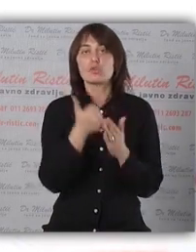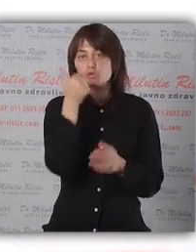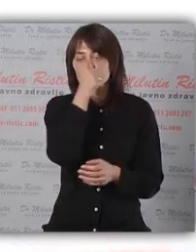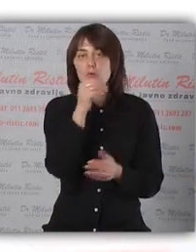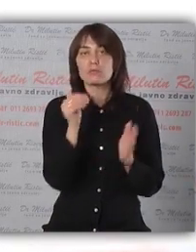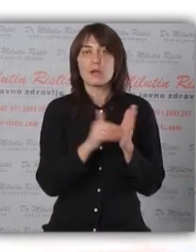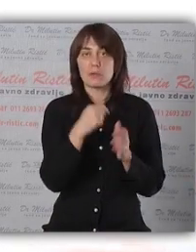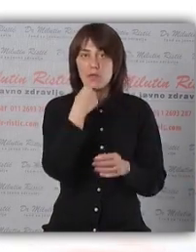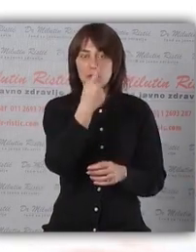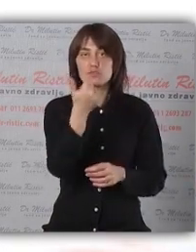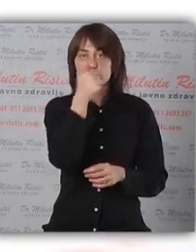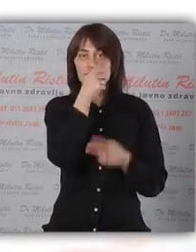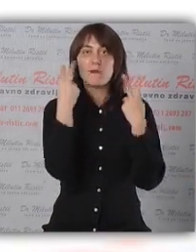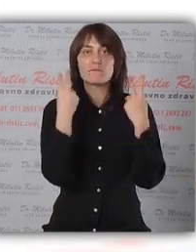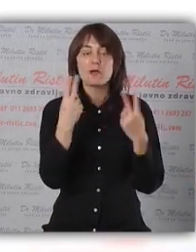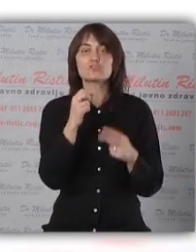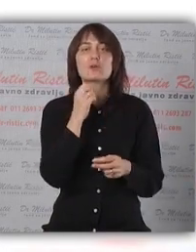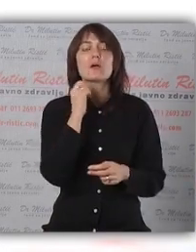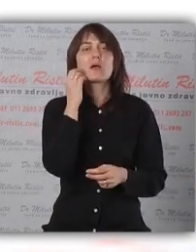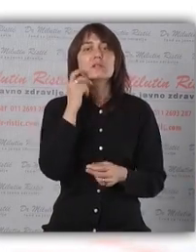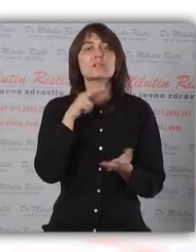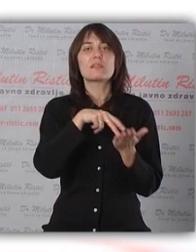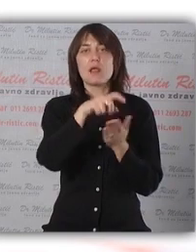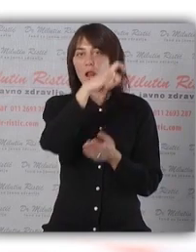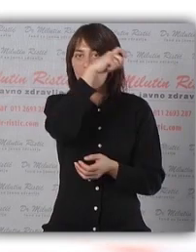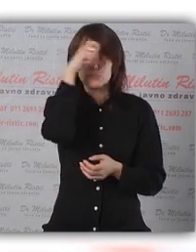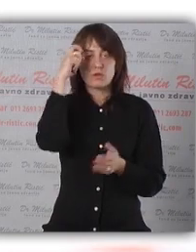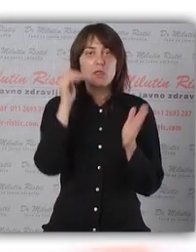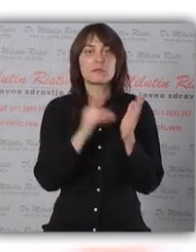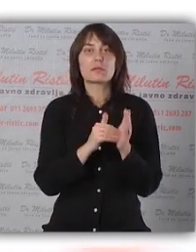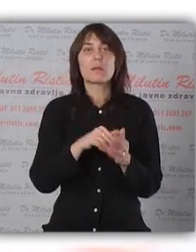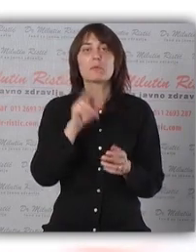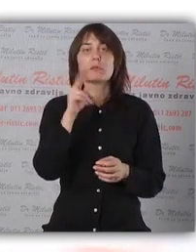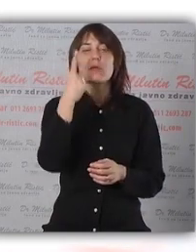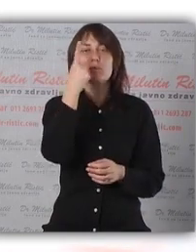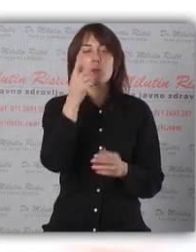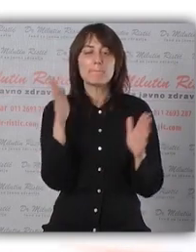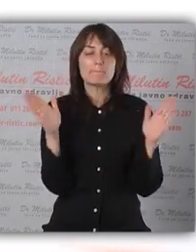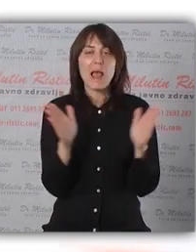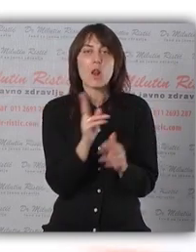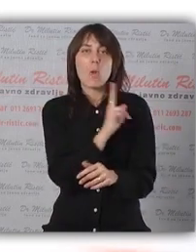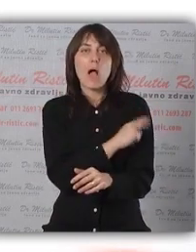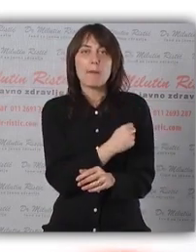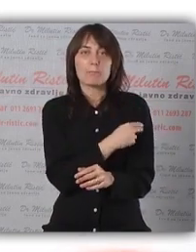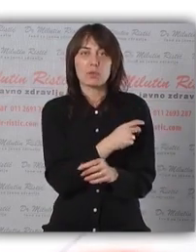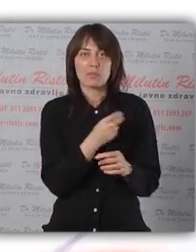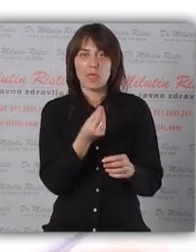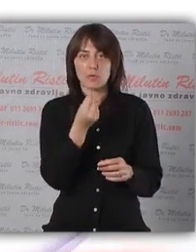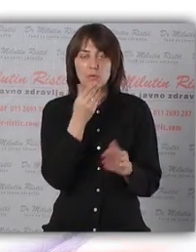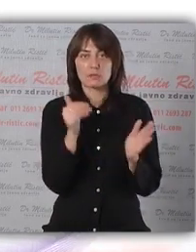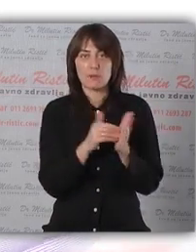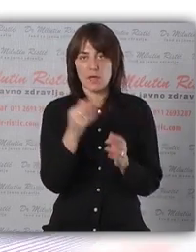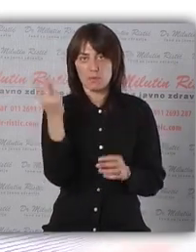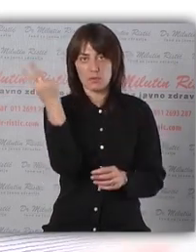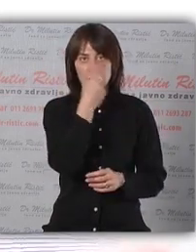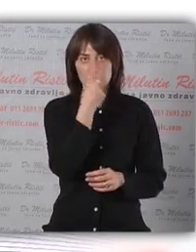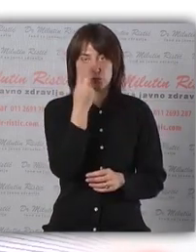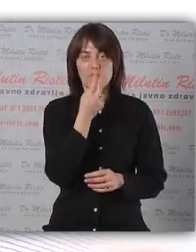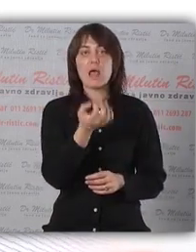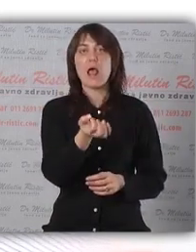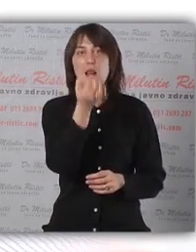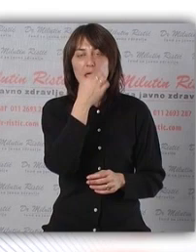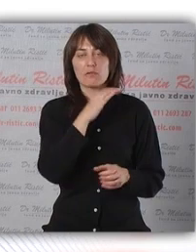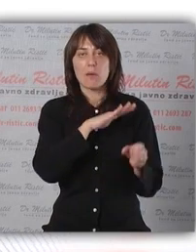Dalje, ono što treba da naglasim i što je važno, kao i kad se ide na letovanje, treba imati jednu mini apoteku koja treba